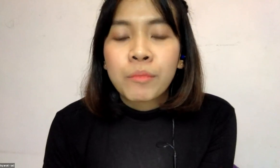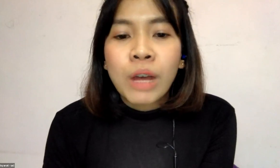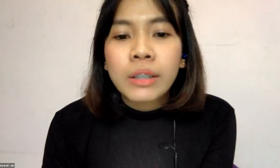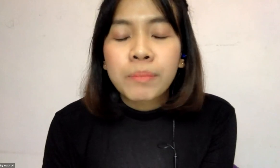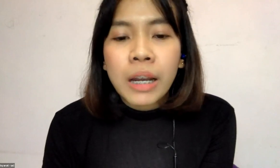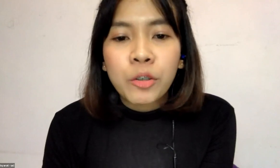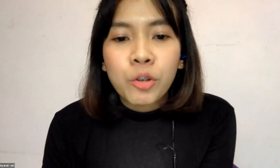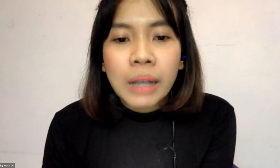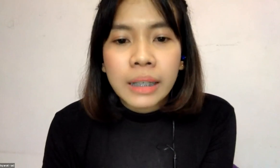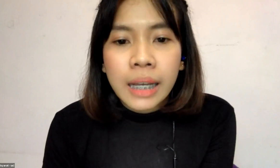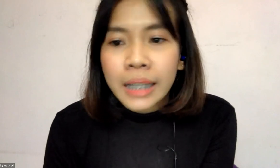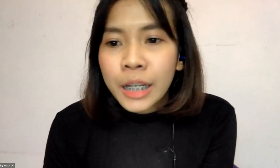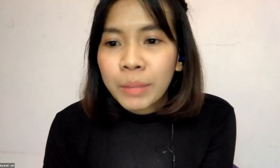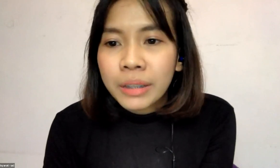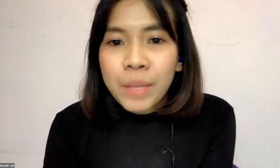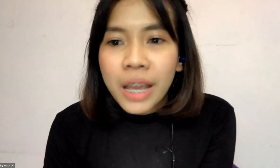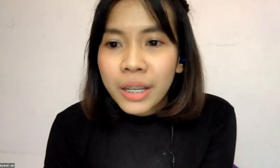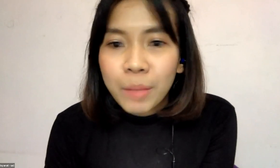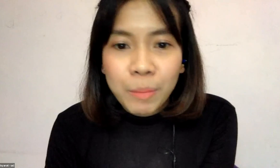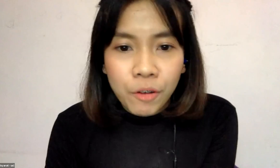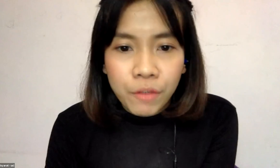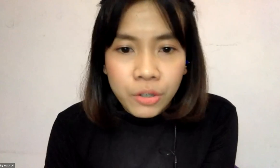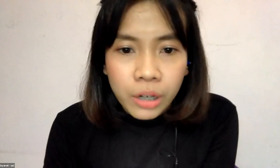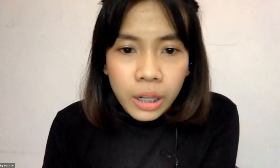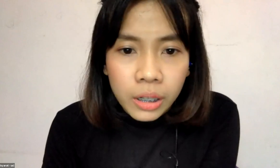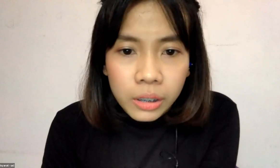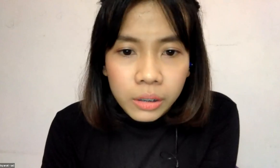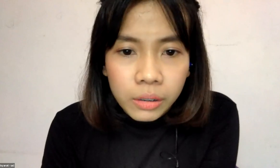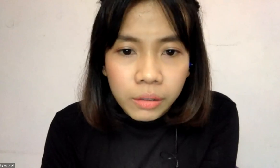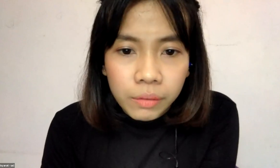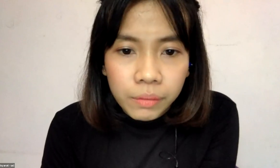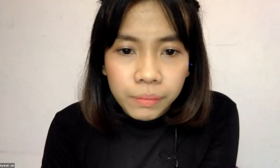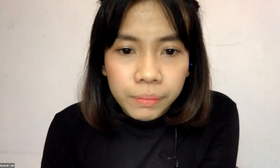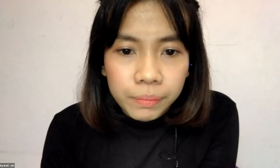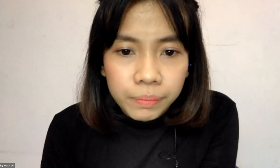membuat para juru bahasa isyarat ini bisa menjadi lebih profesional